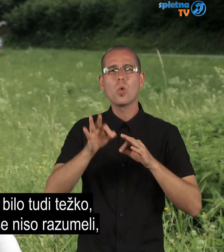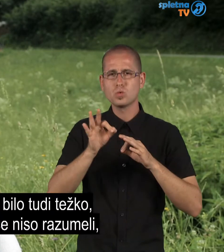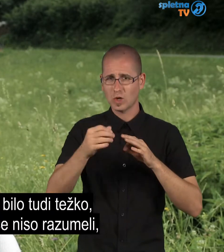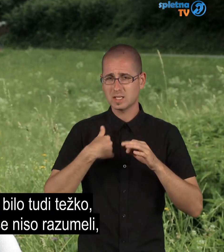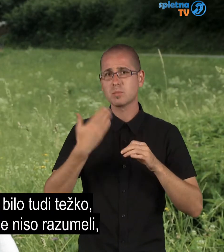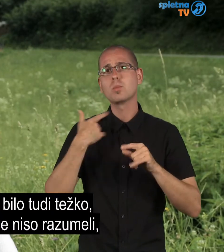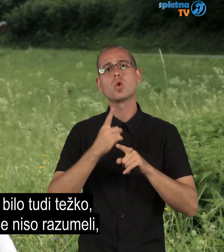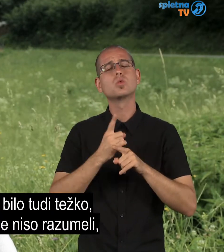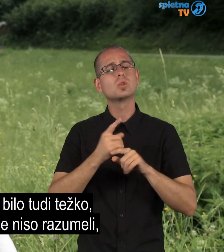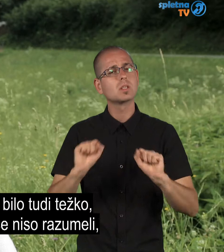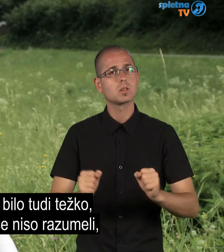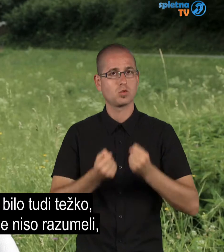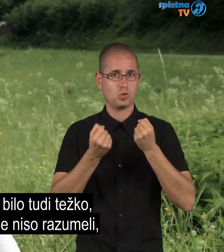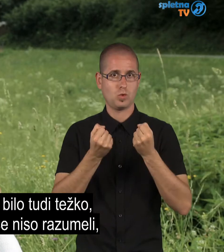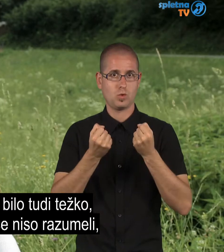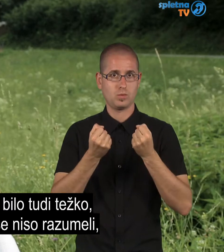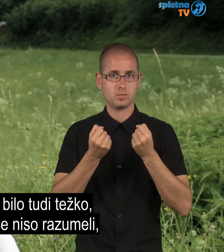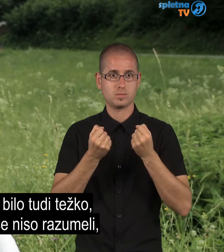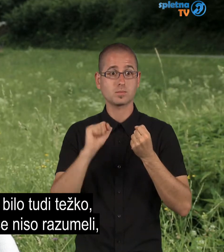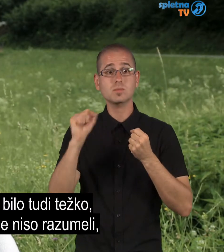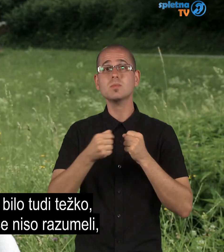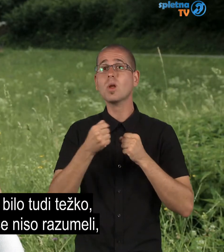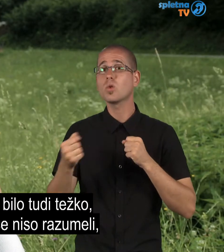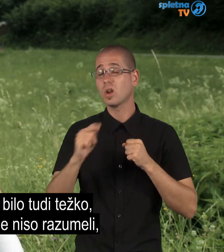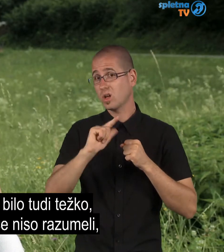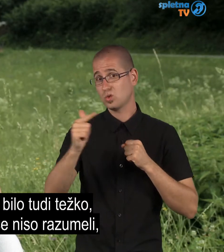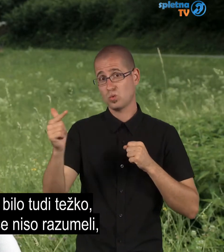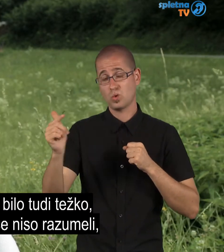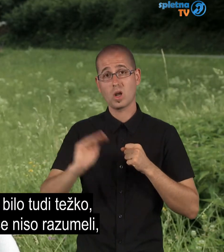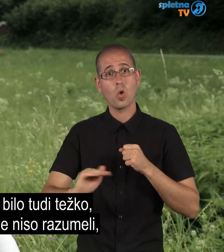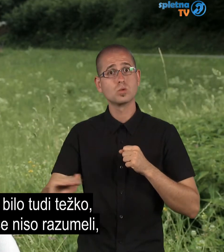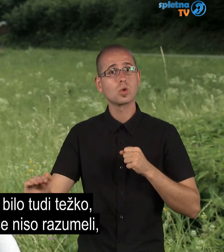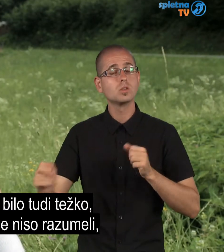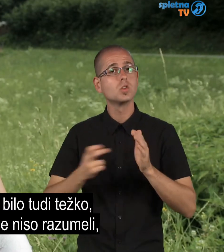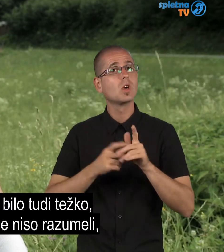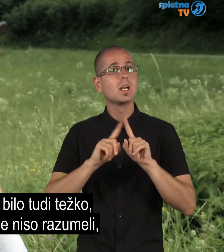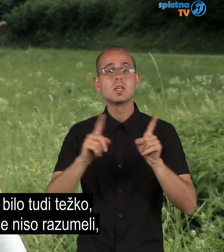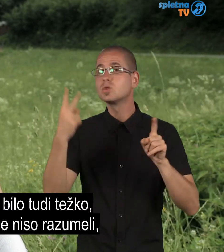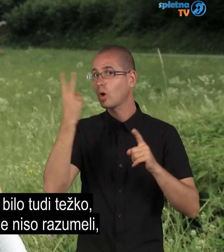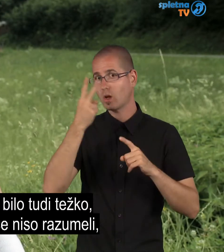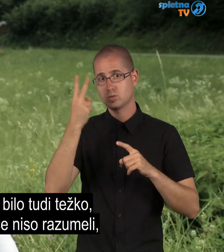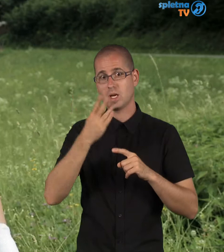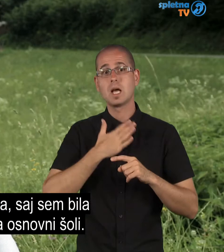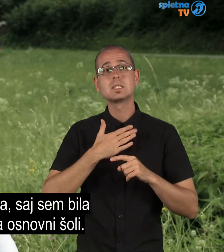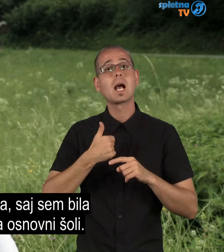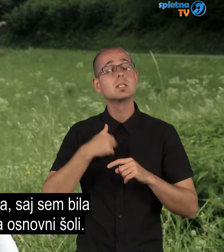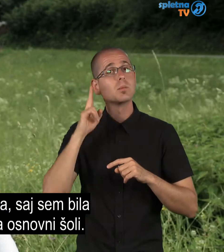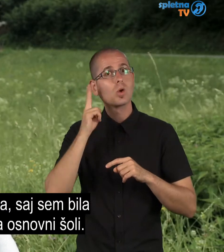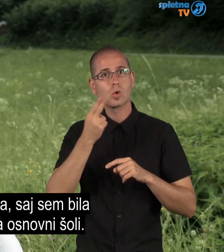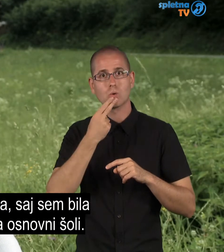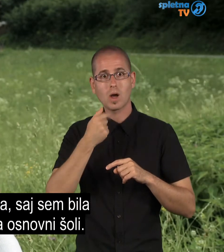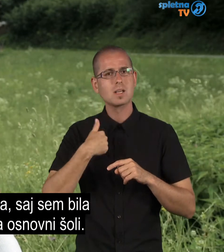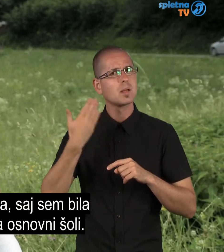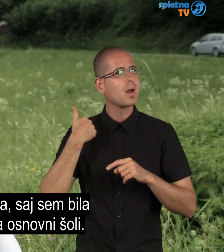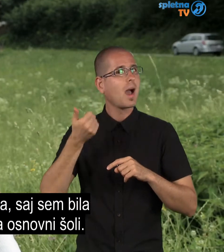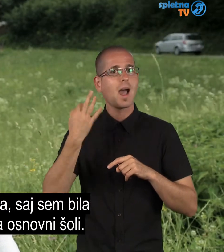Včasih pa mi je bilo tudi težko, ker drugi otroci še niso razumeli, zakaj sem gluha,